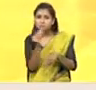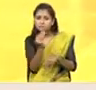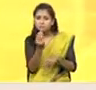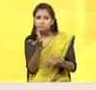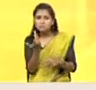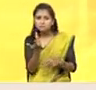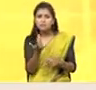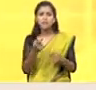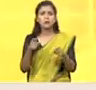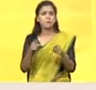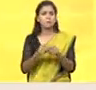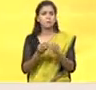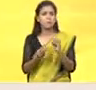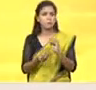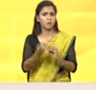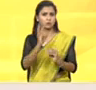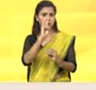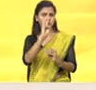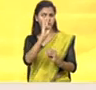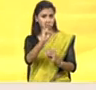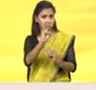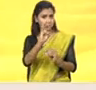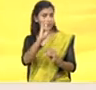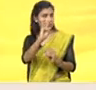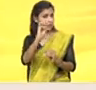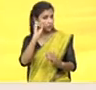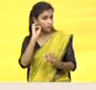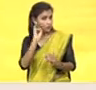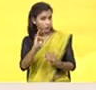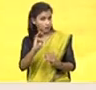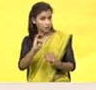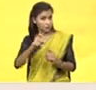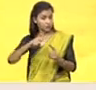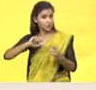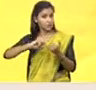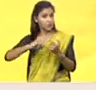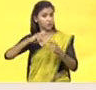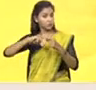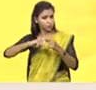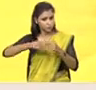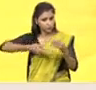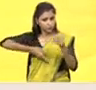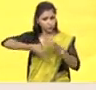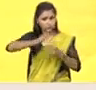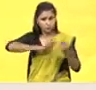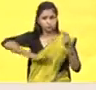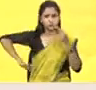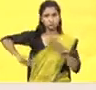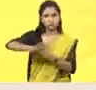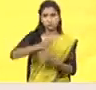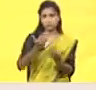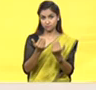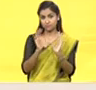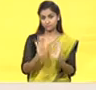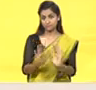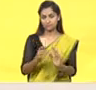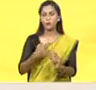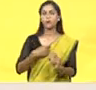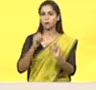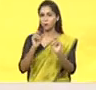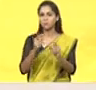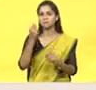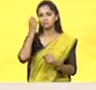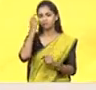अप्रोक्सीमेटली मोर देन 300 स्क्वायर किलोमीटर एरिया को इमेज कर पाएंगे। चलिए, मैं समझता हूं कि ये बात